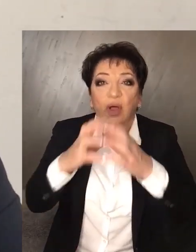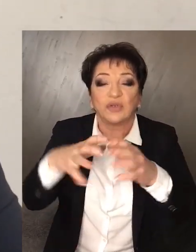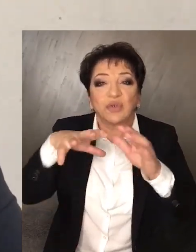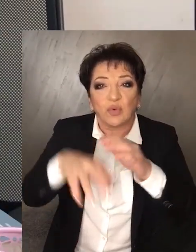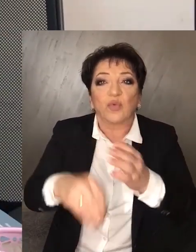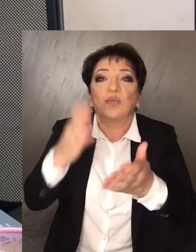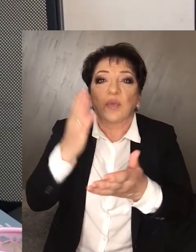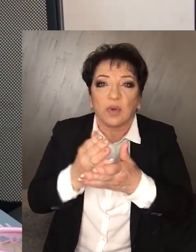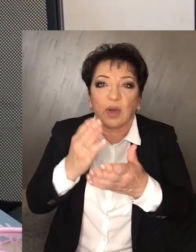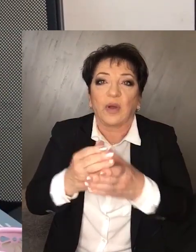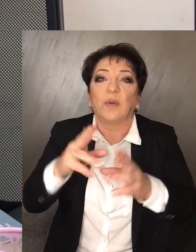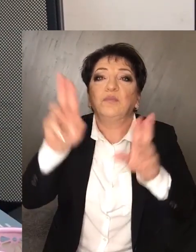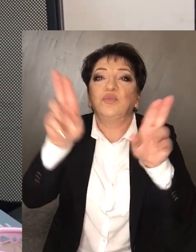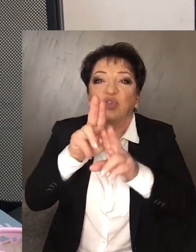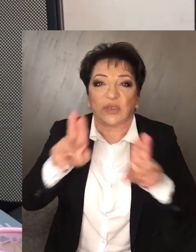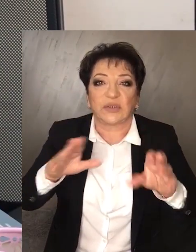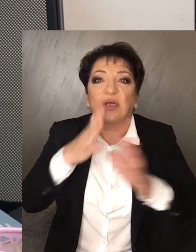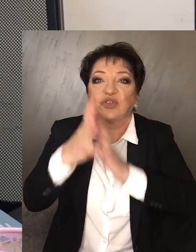է,